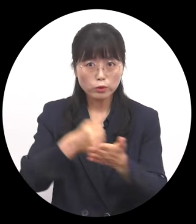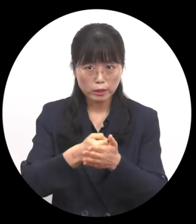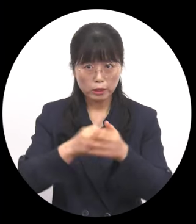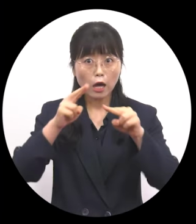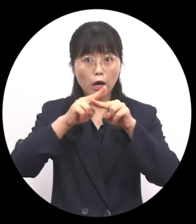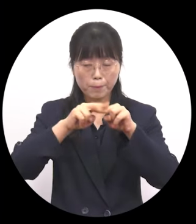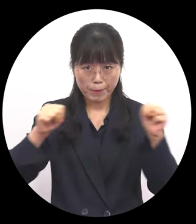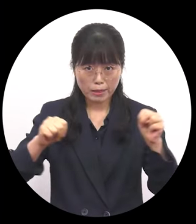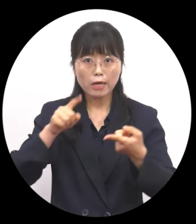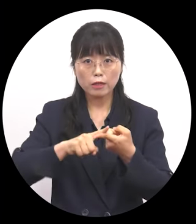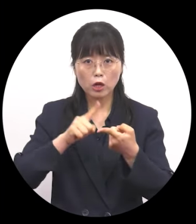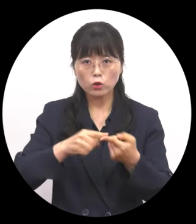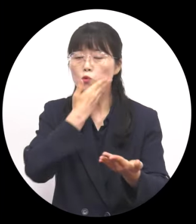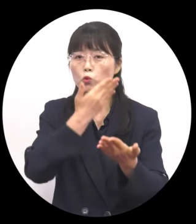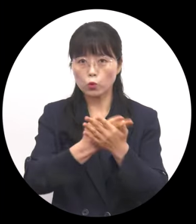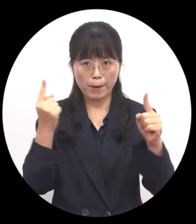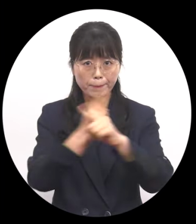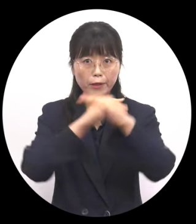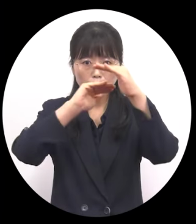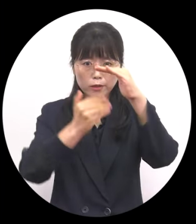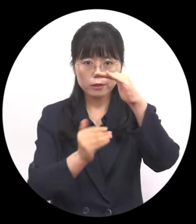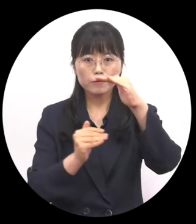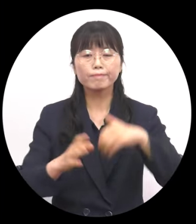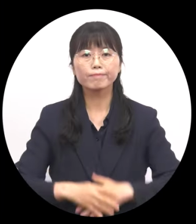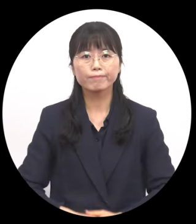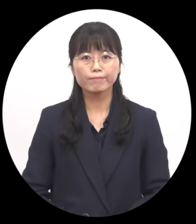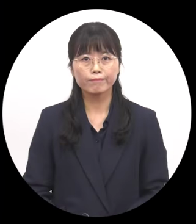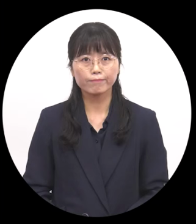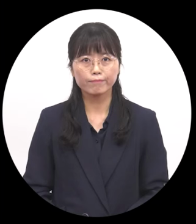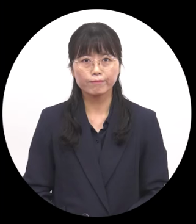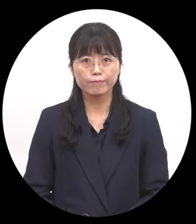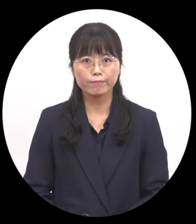폐지된 부분이 주요 변경된 내용입니다.